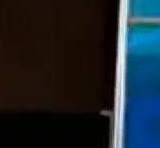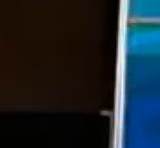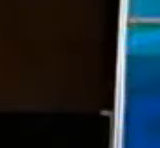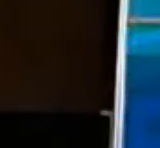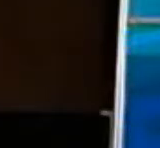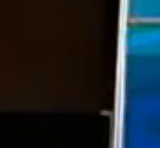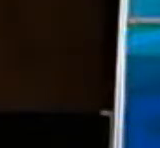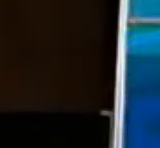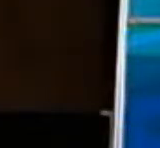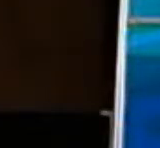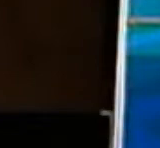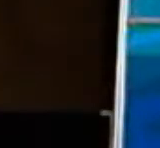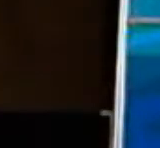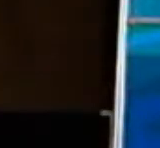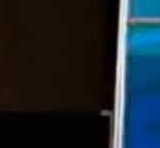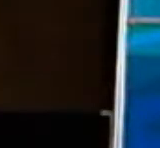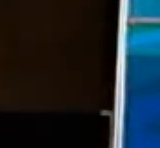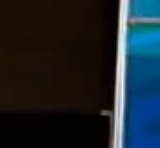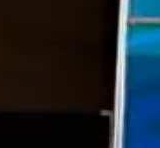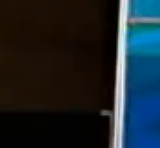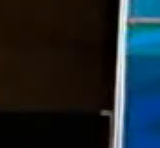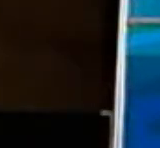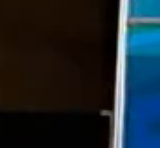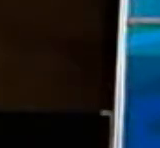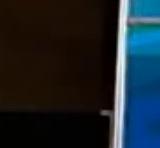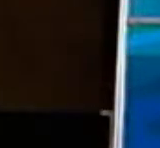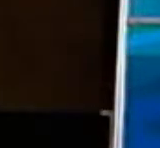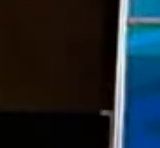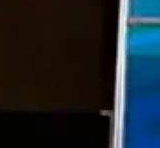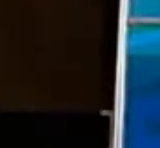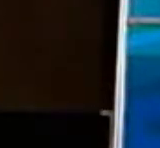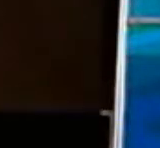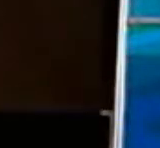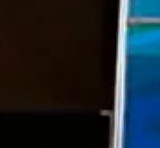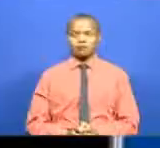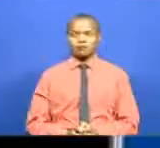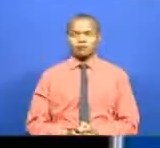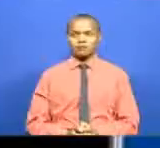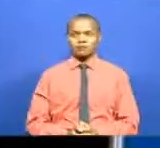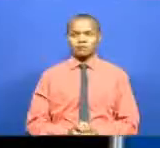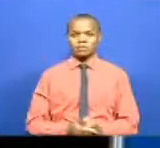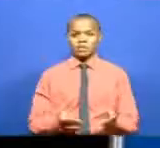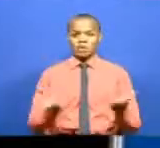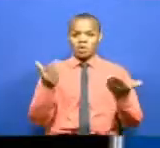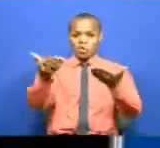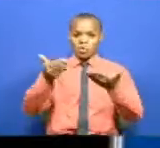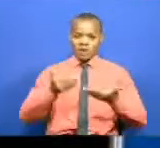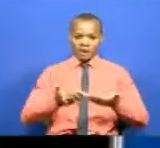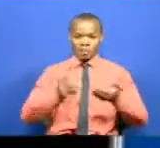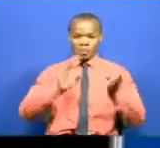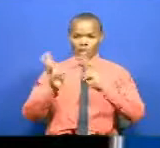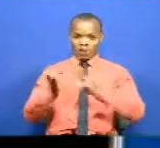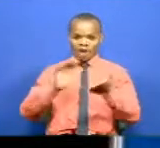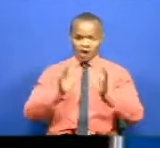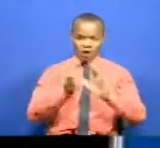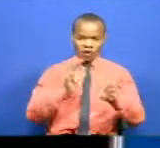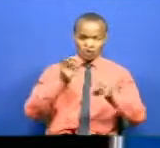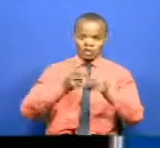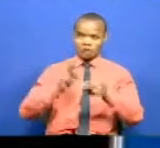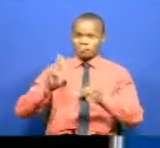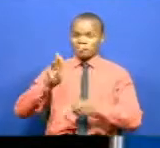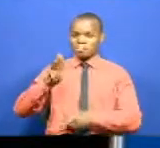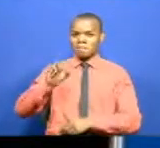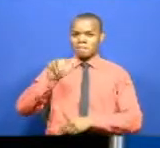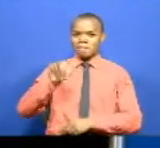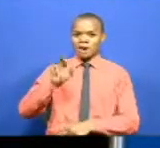Ni matumaini yangu ya kwamba umeshinda vyema. Karibu katika mnyengine utabiri wa hali ya hewa. Naitwa Mari Yambo. Moja kwa moja